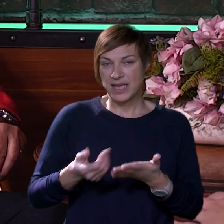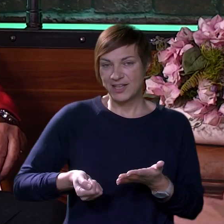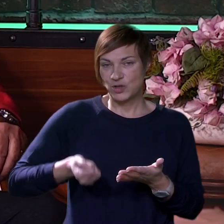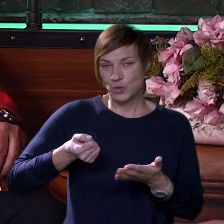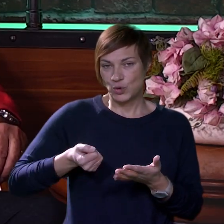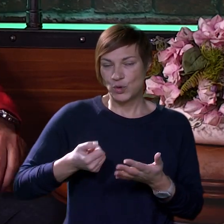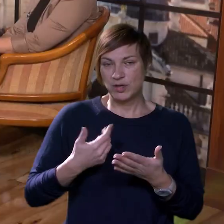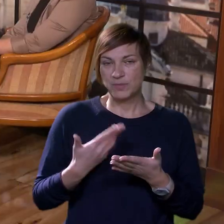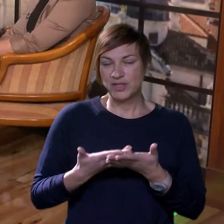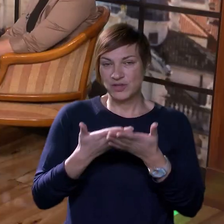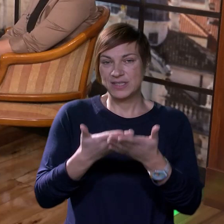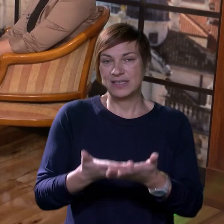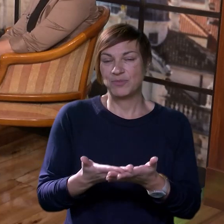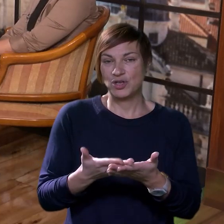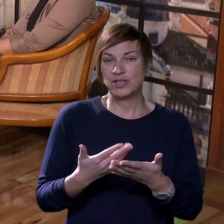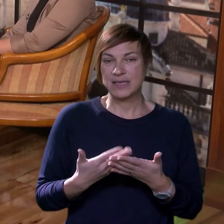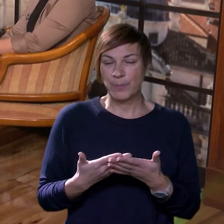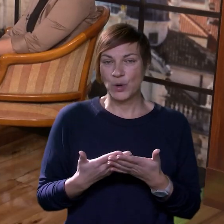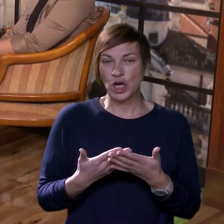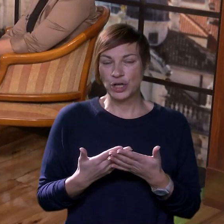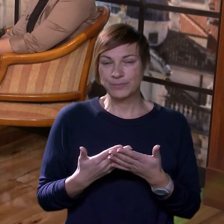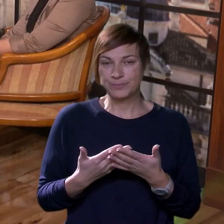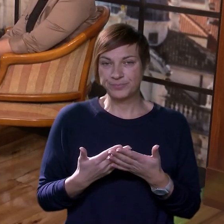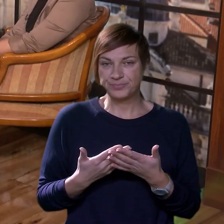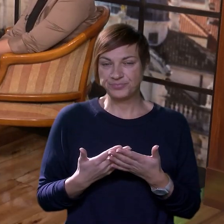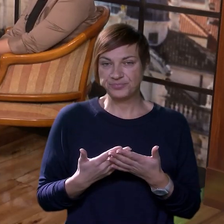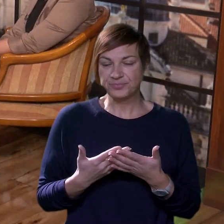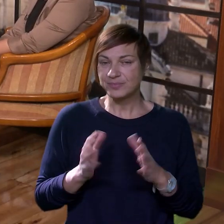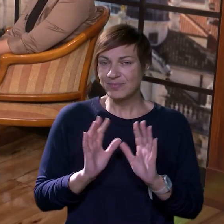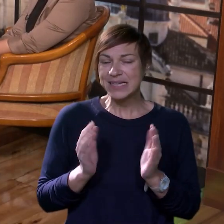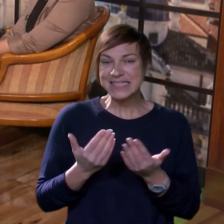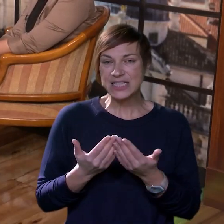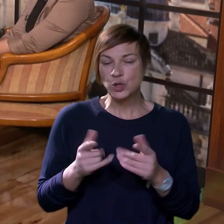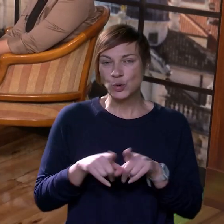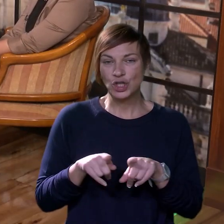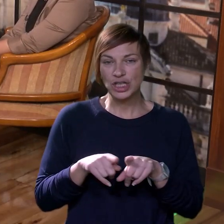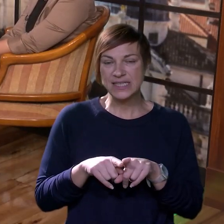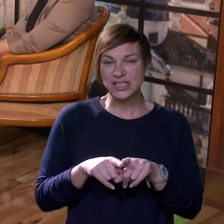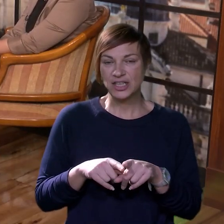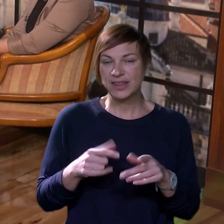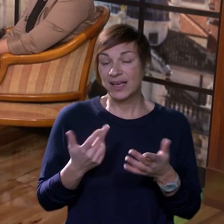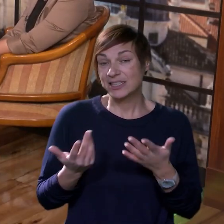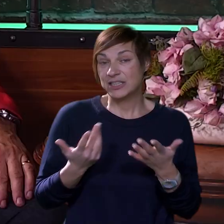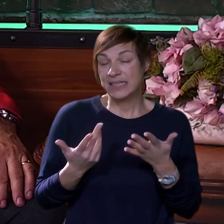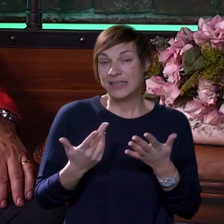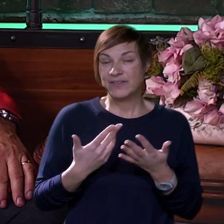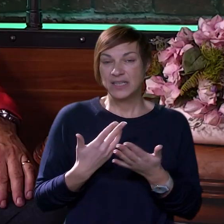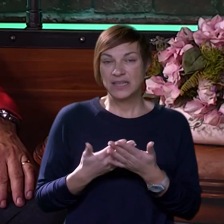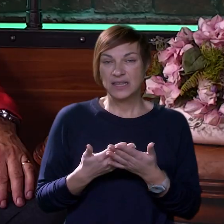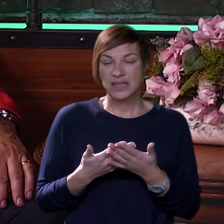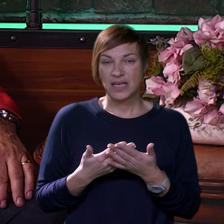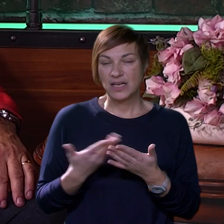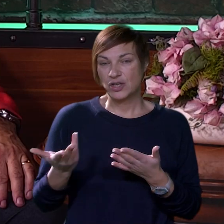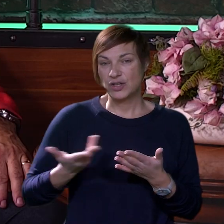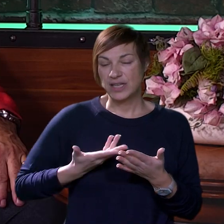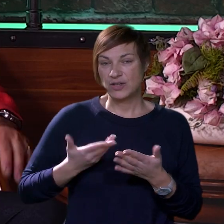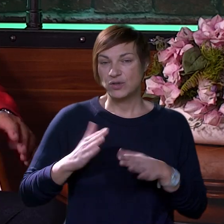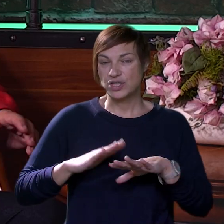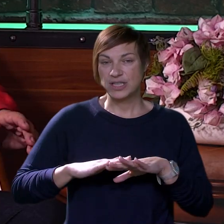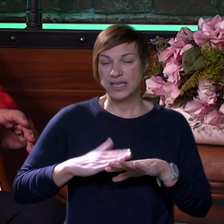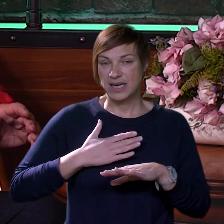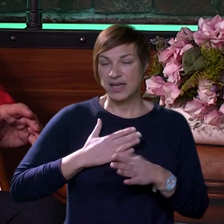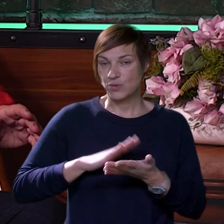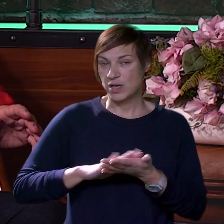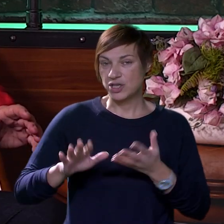evo, ovo sam vam donio za poklon, da imate i vi ovdje u studiju. Hvala. I isto tako, eventualno, da i dođete na